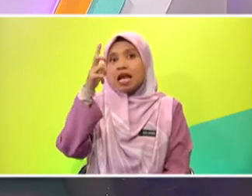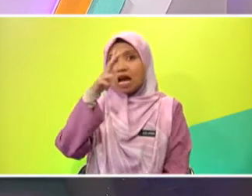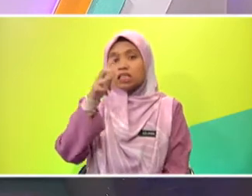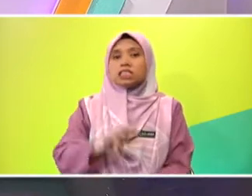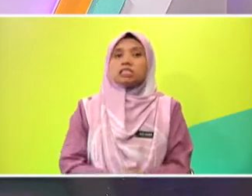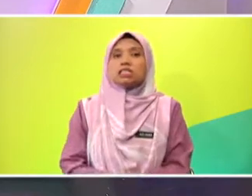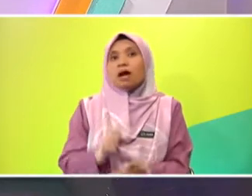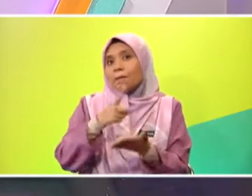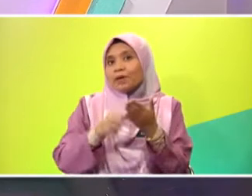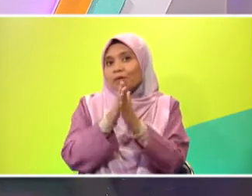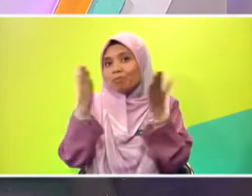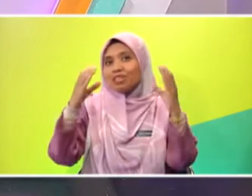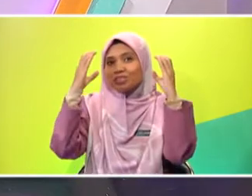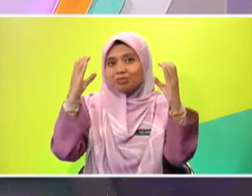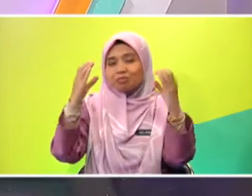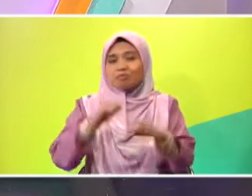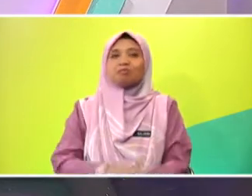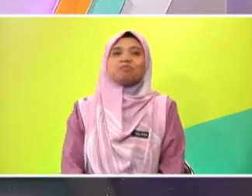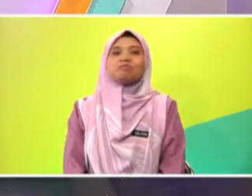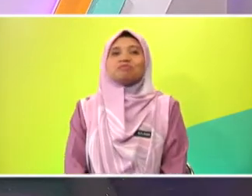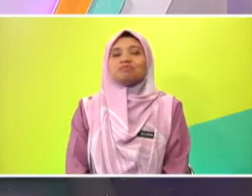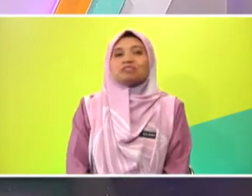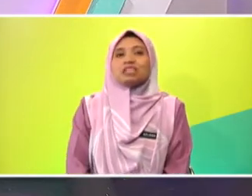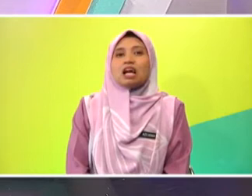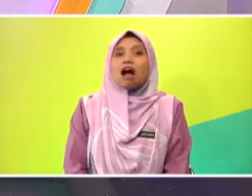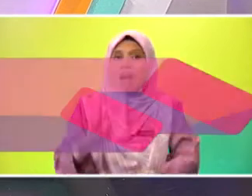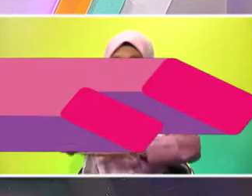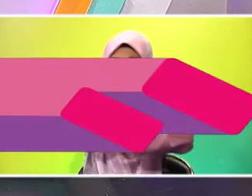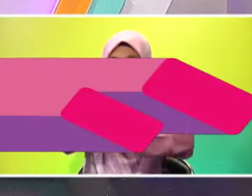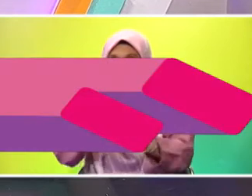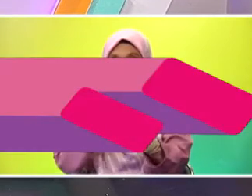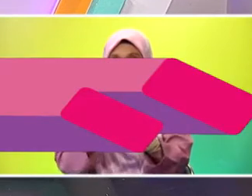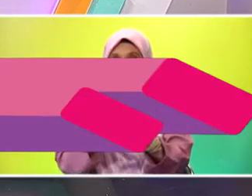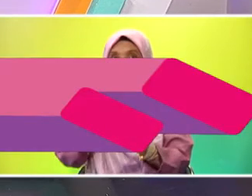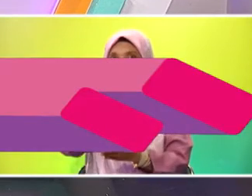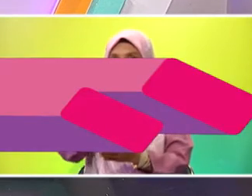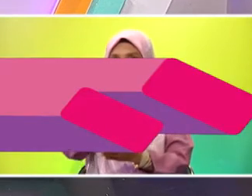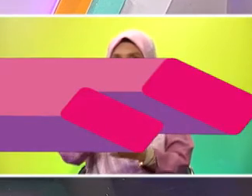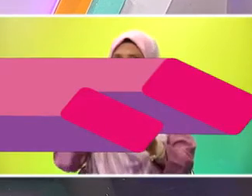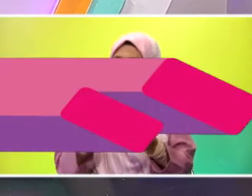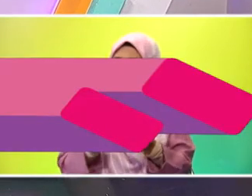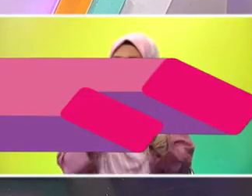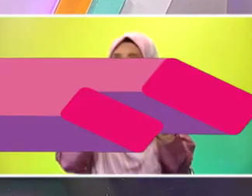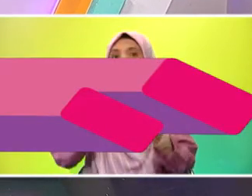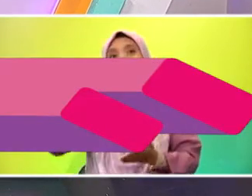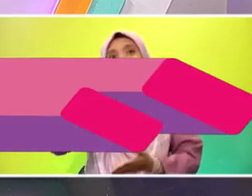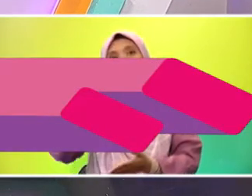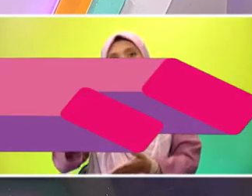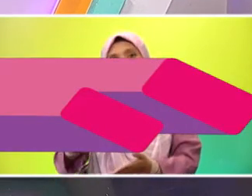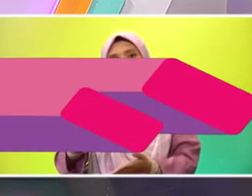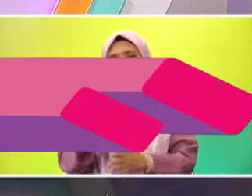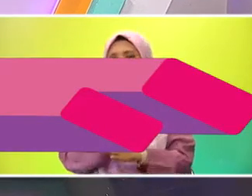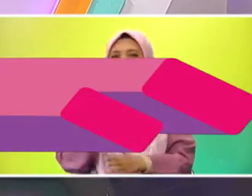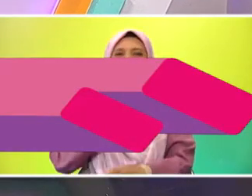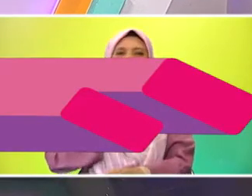fasih go Alhamdulillah choirina Baiklah hari ini pastinya ramai dalam kalangan murid-murid sudah